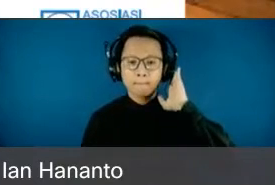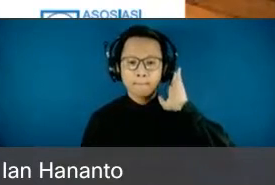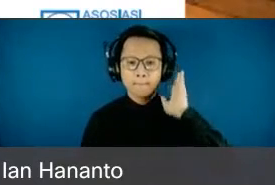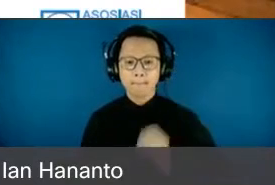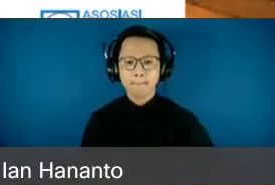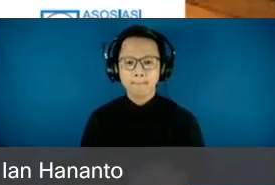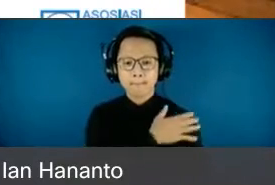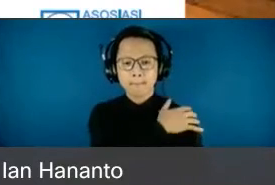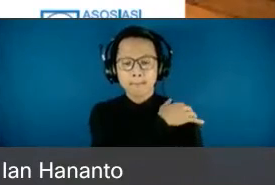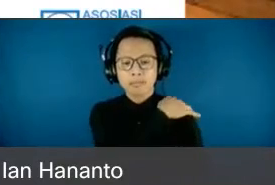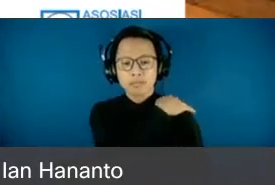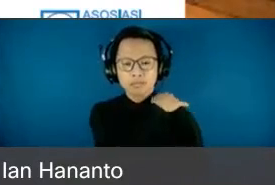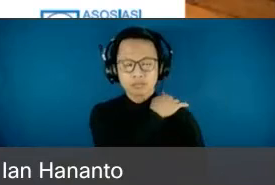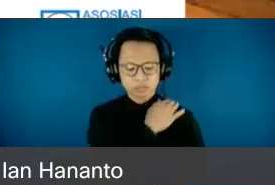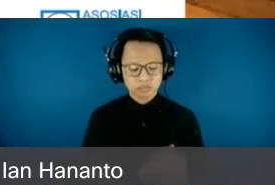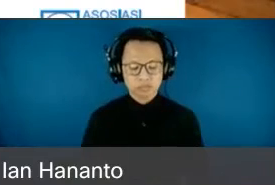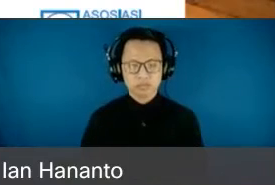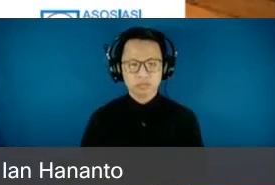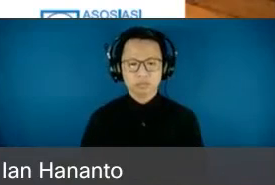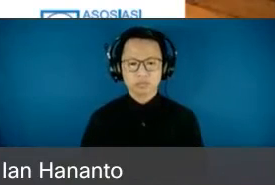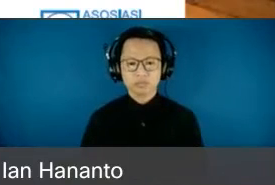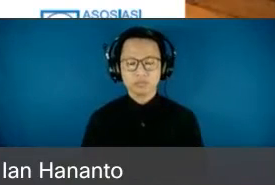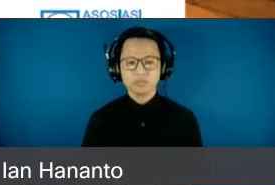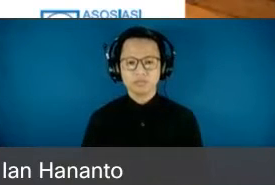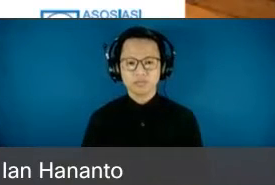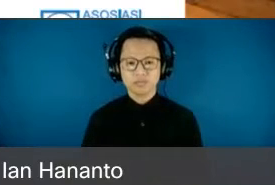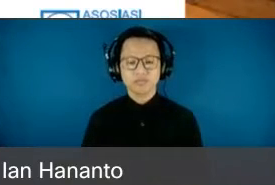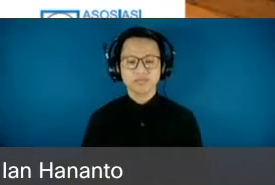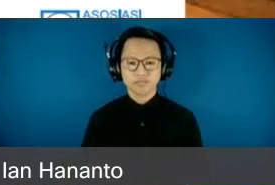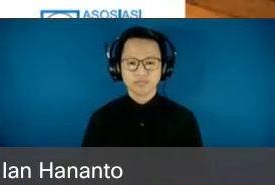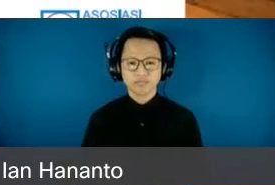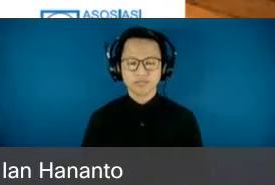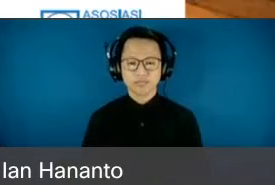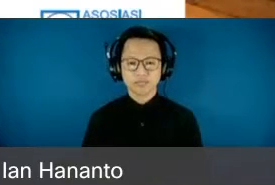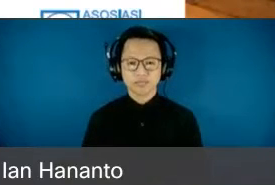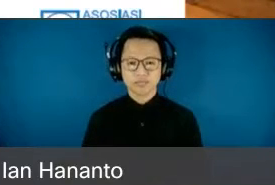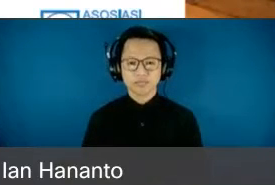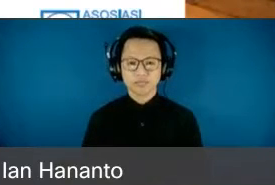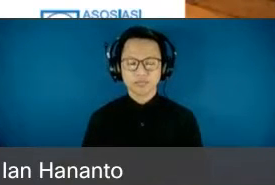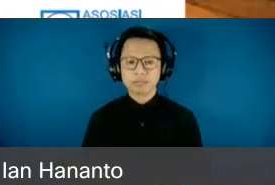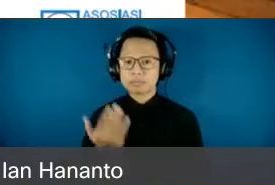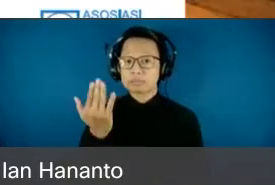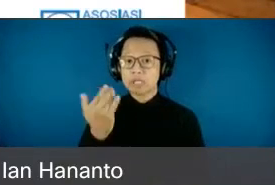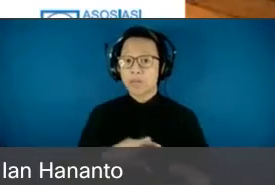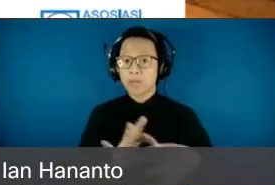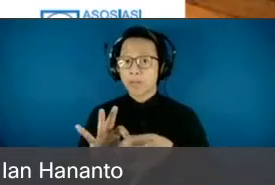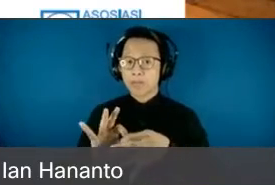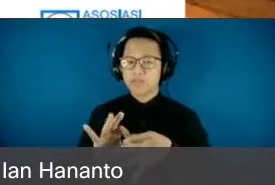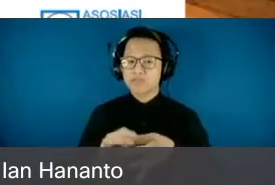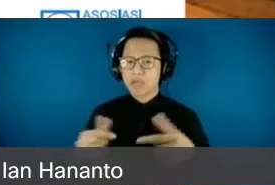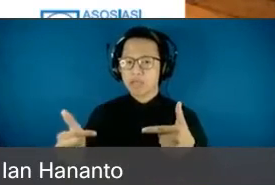from USAID and also from ILO. Ya, dan ini tadi mengkoneksikan dengan apa yang disampaikan